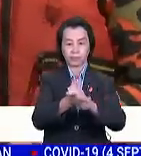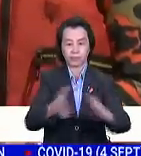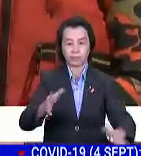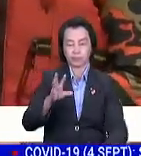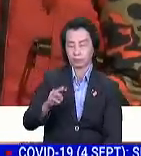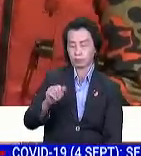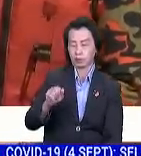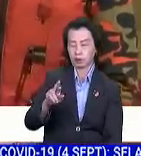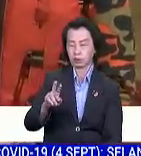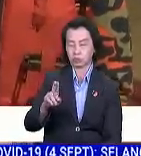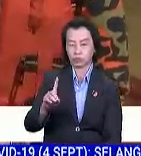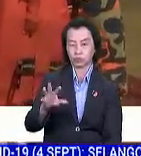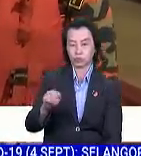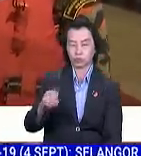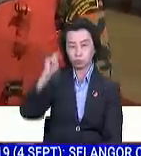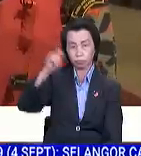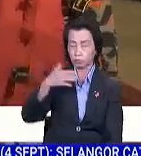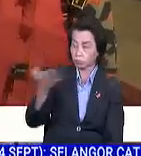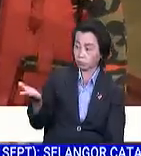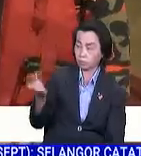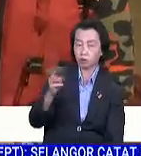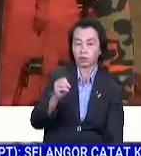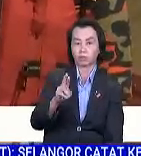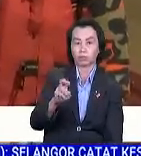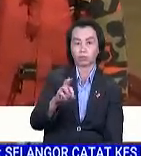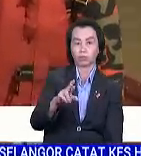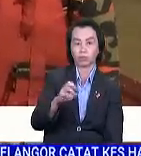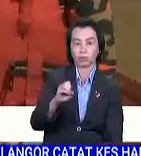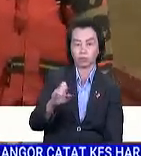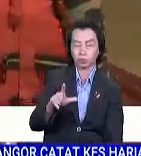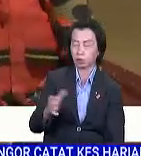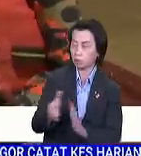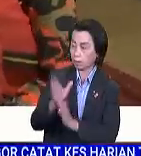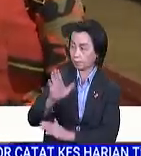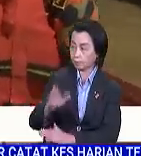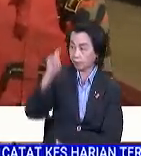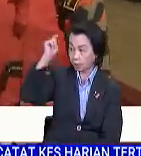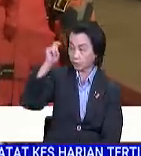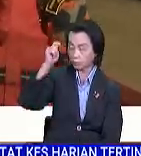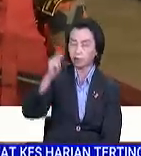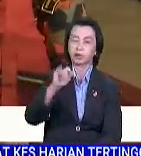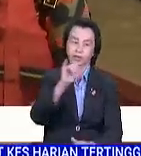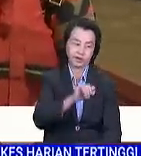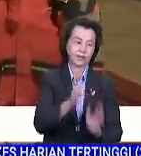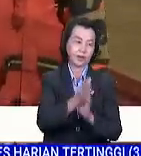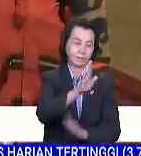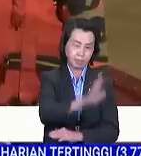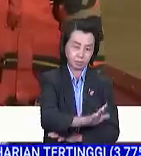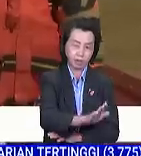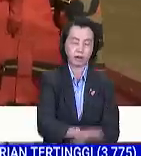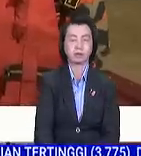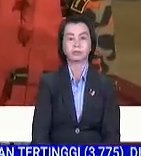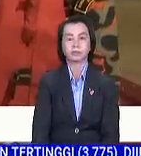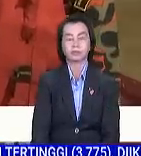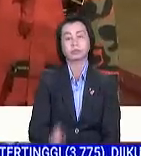marudi yaitu Tuan SIM ah Selamat petang Tuan ya selamat petang baik